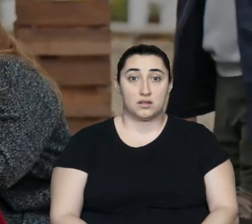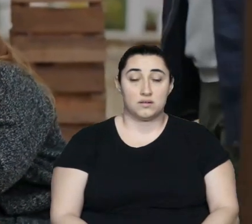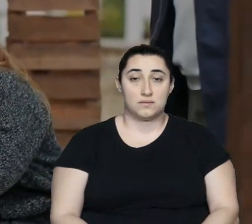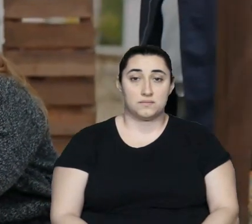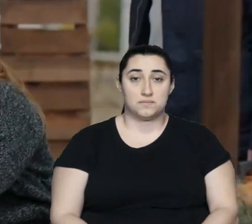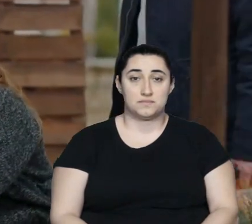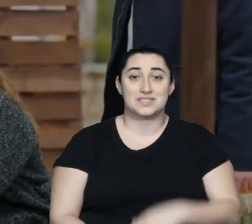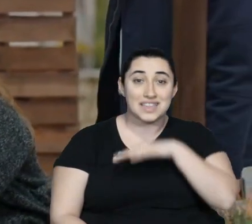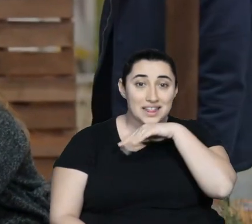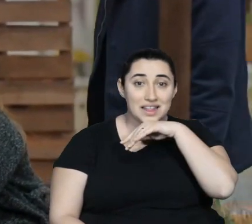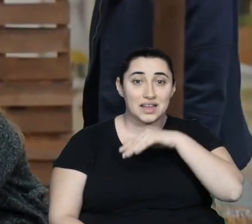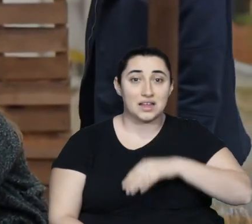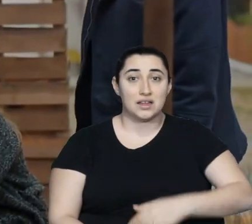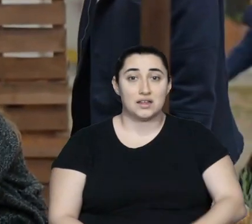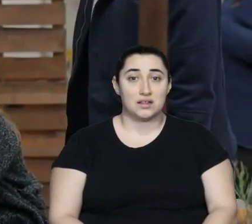Faik tutuk. Dede!